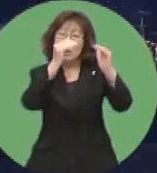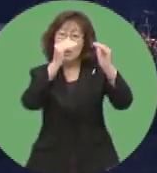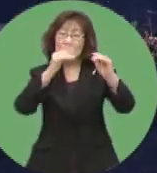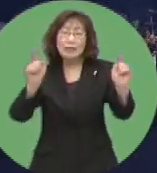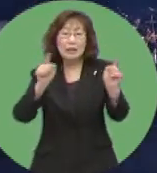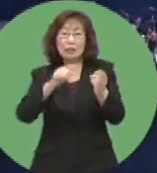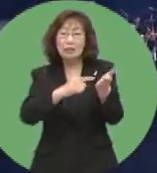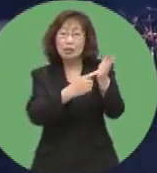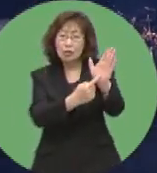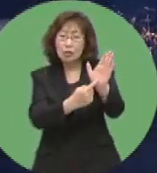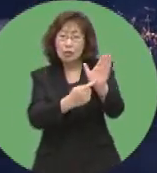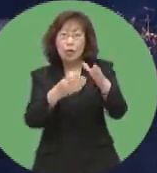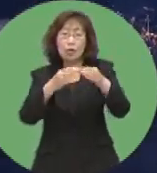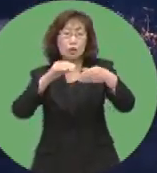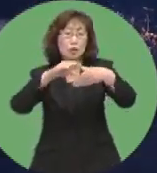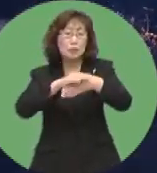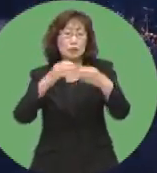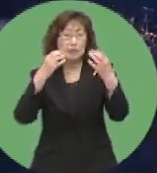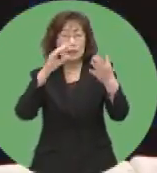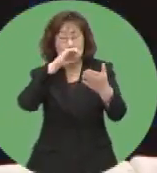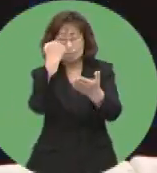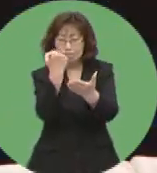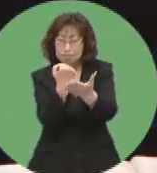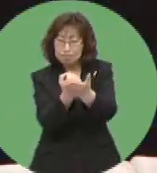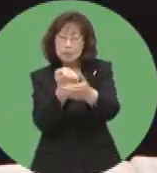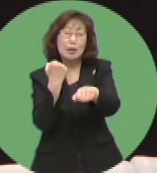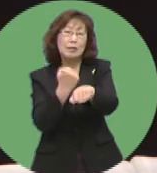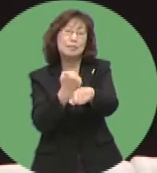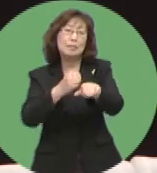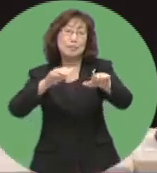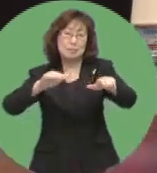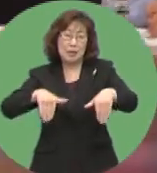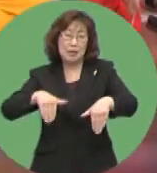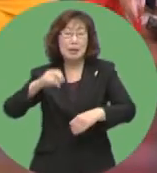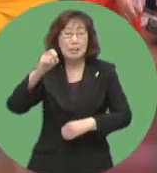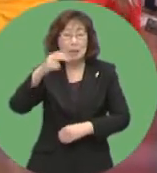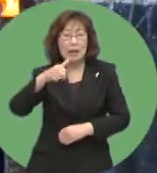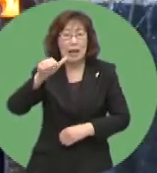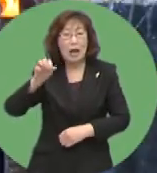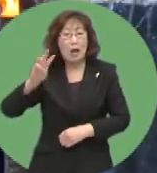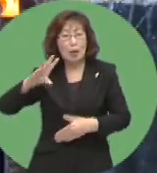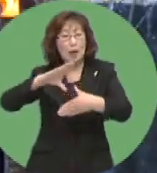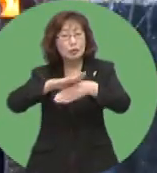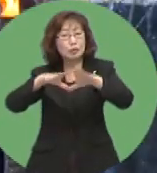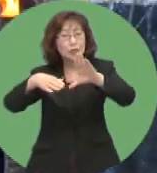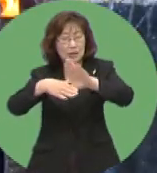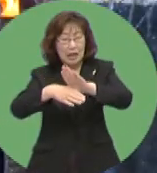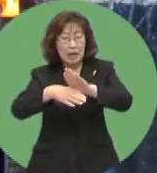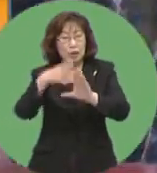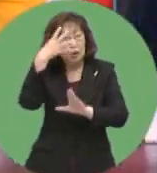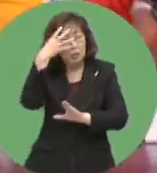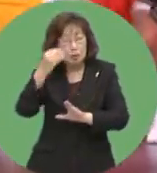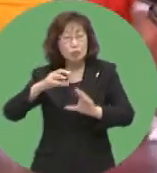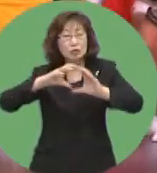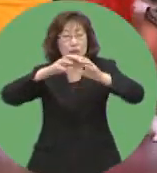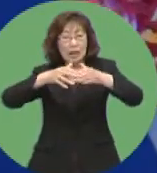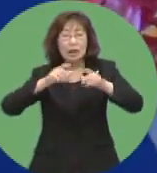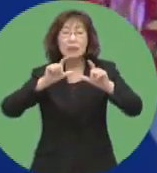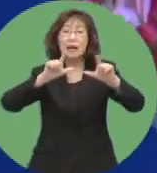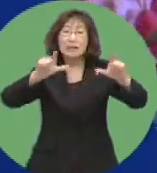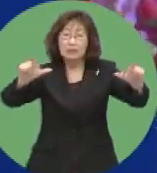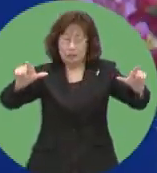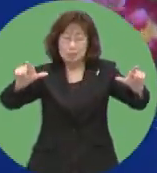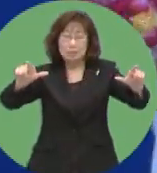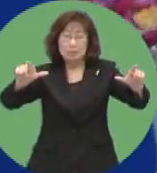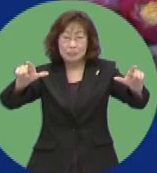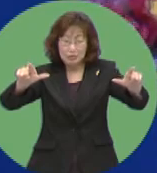文化祭の成功に大きく貢献しましたまた阿波文化の魅力を世界に向けて発信する阿波文化